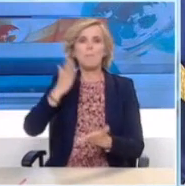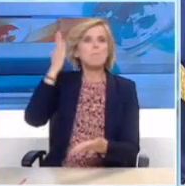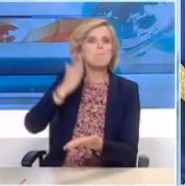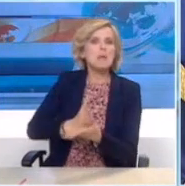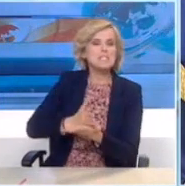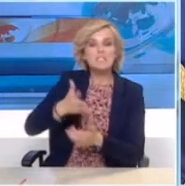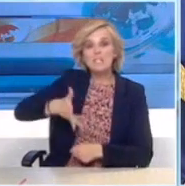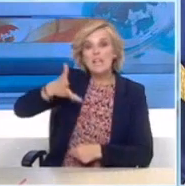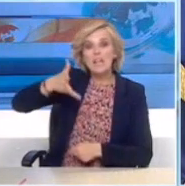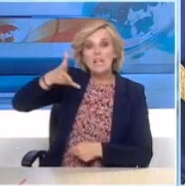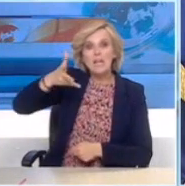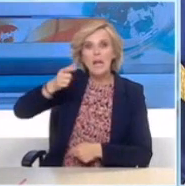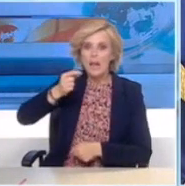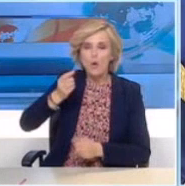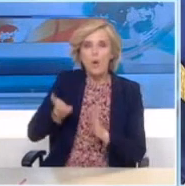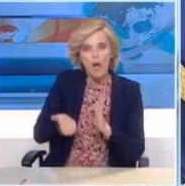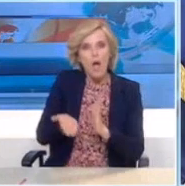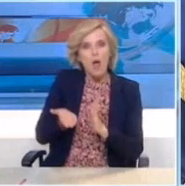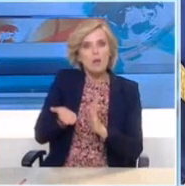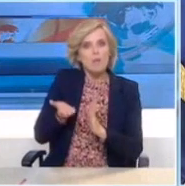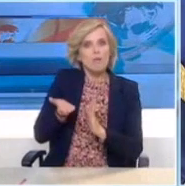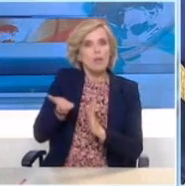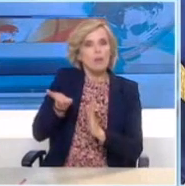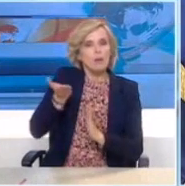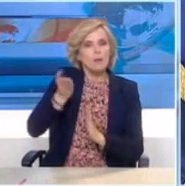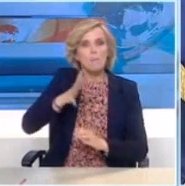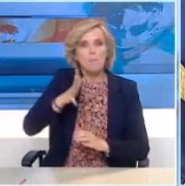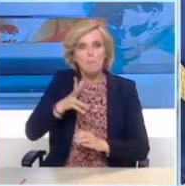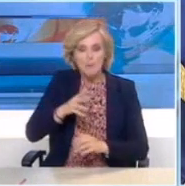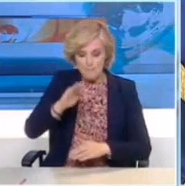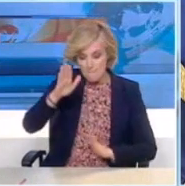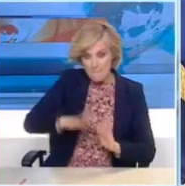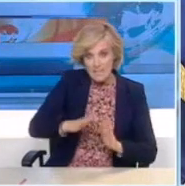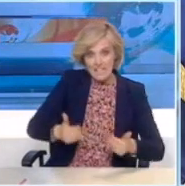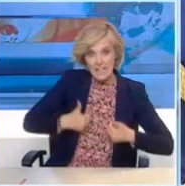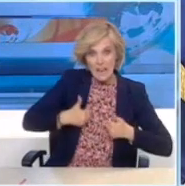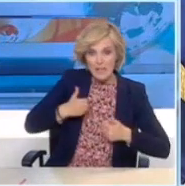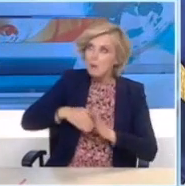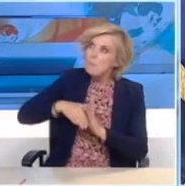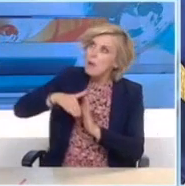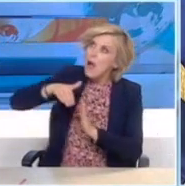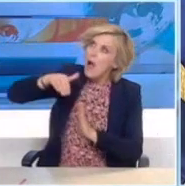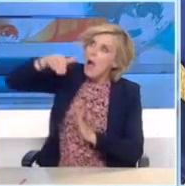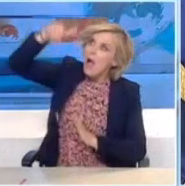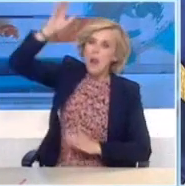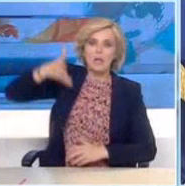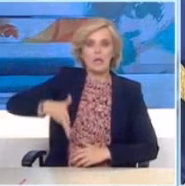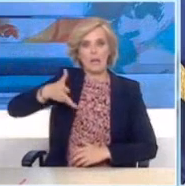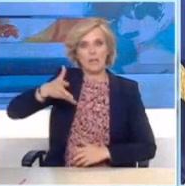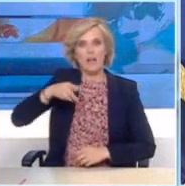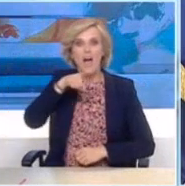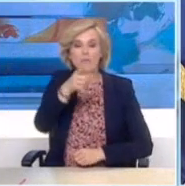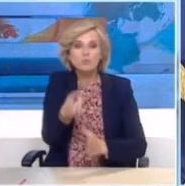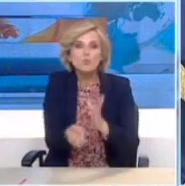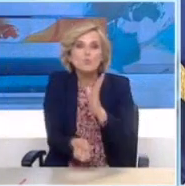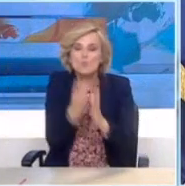ανθρώπων να ανεβαίνει σιγά σιγά που πεθαίνουν από μικρότερες σε μεγαλύτερες ηλικίες. Είναι ένας νέος ιός και δεν υπάρχει